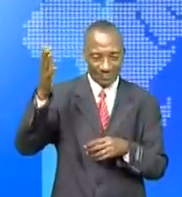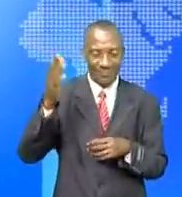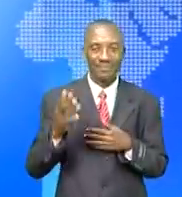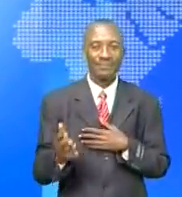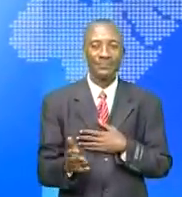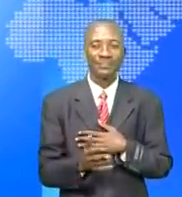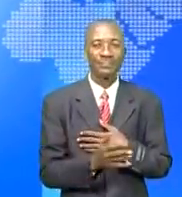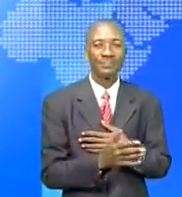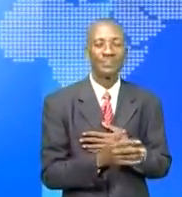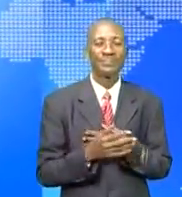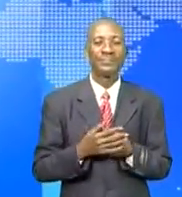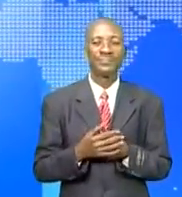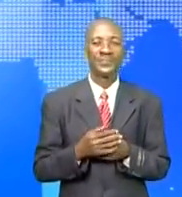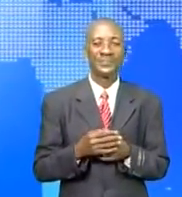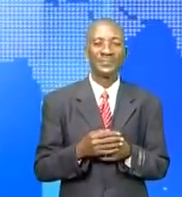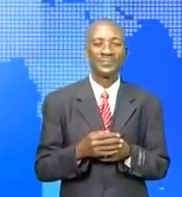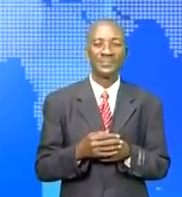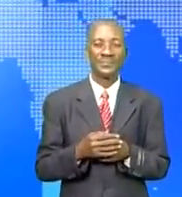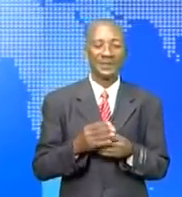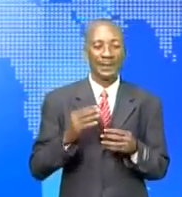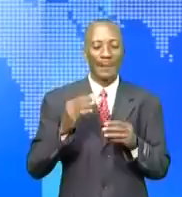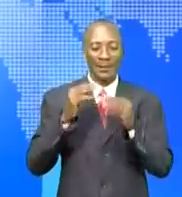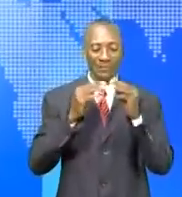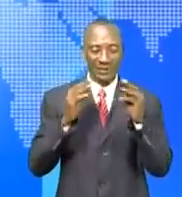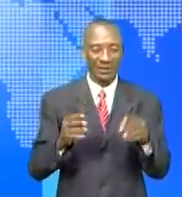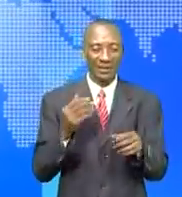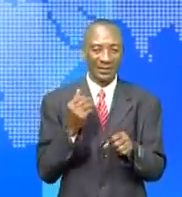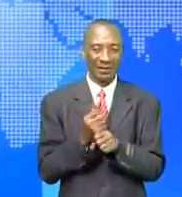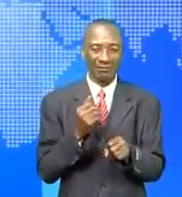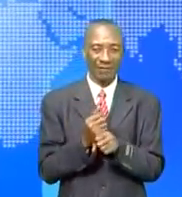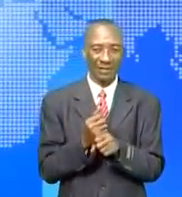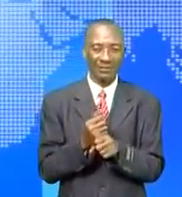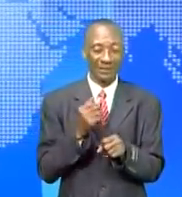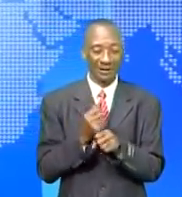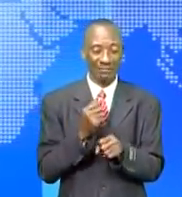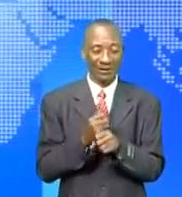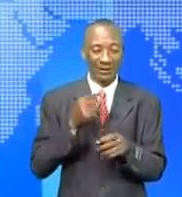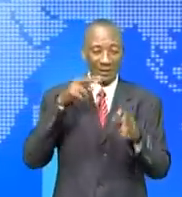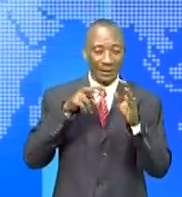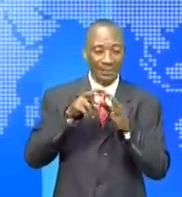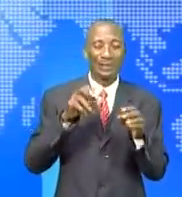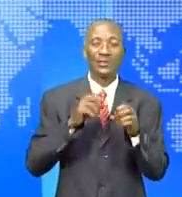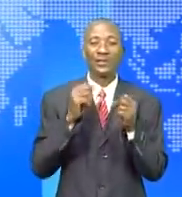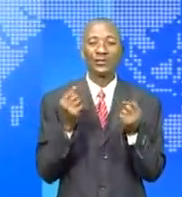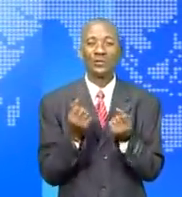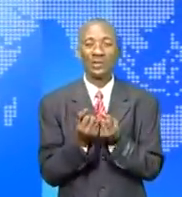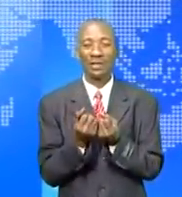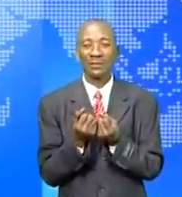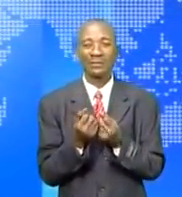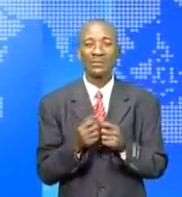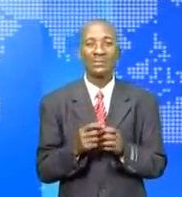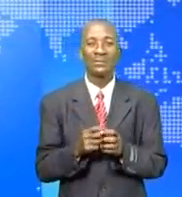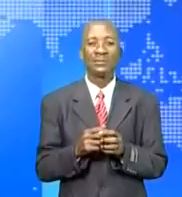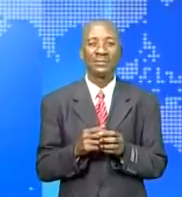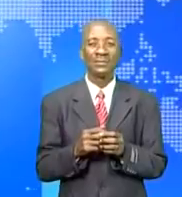Le ministère de l'Emploi, Travail et Prévoyance sociale porte à la connaissance du public congolais en général et du monde du travail en